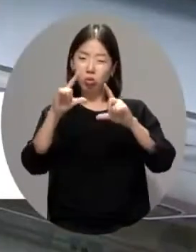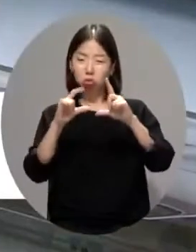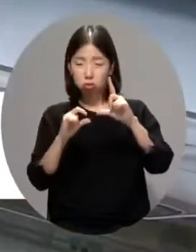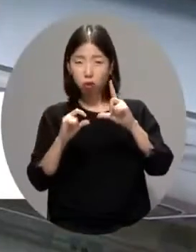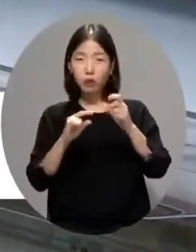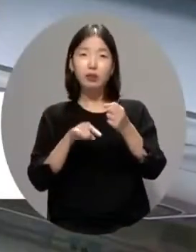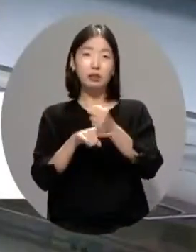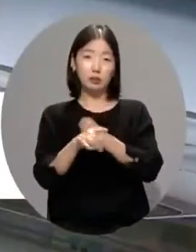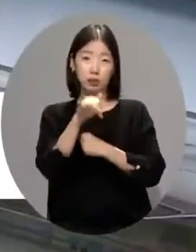적다는 의미입니다